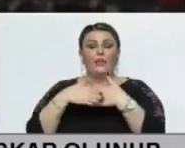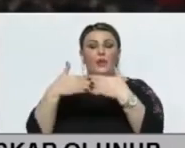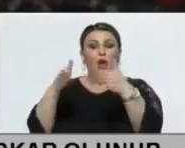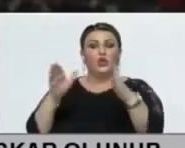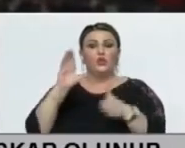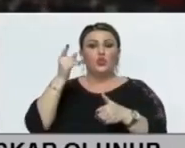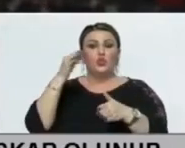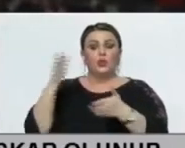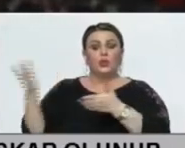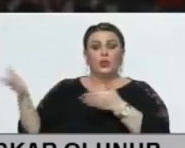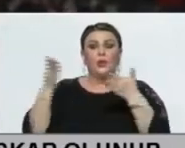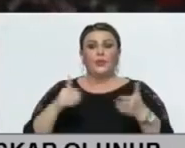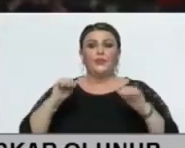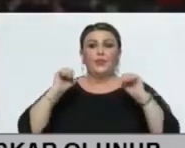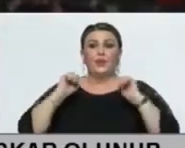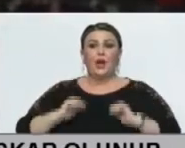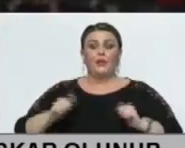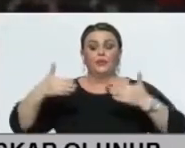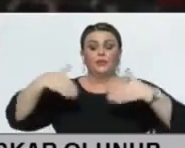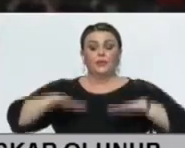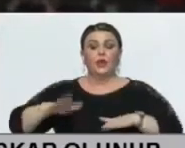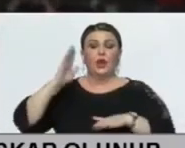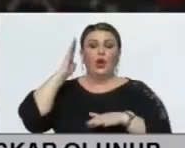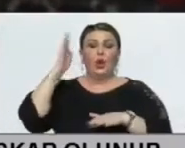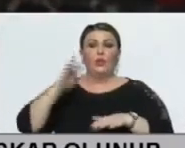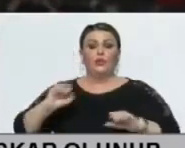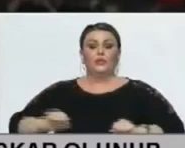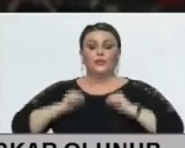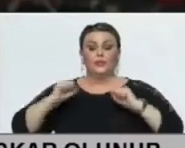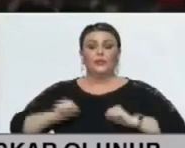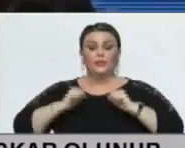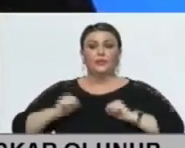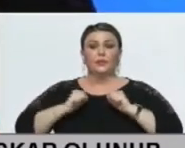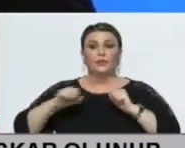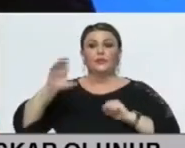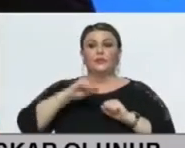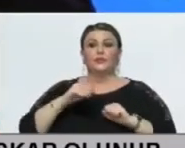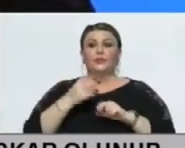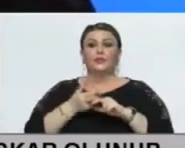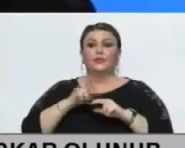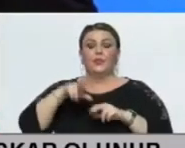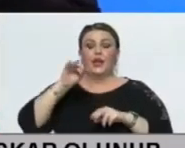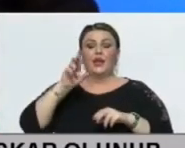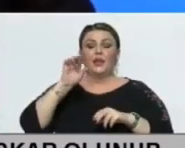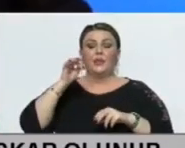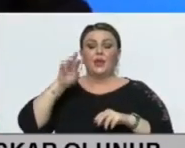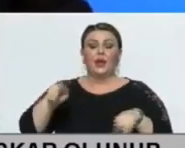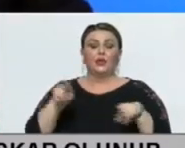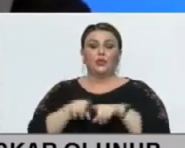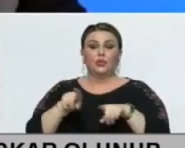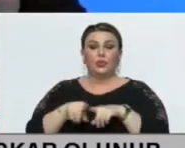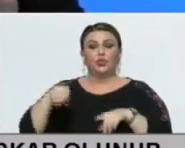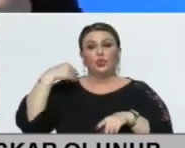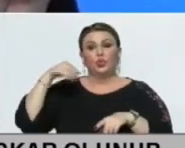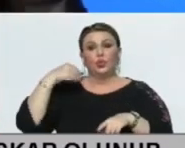Suriyada sabitliyin bərqərar olması üçün əlindən gələn edir. Həmçinin bu Liviyada aiddir ki,